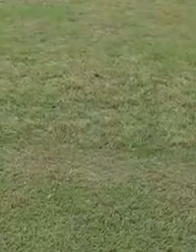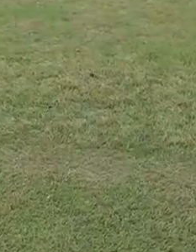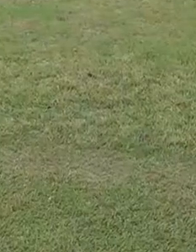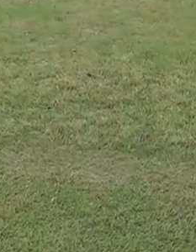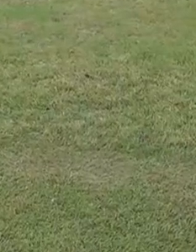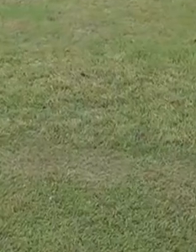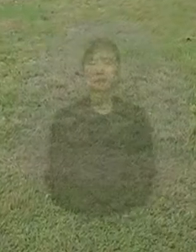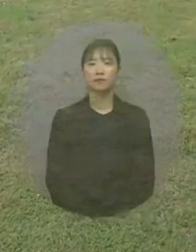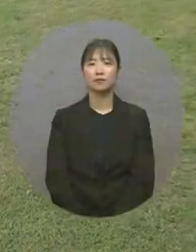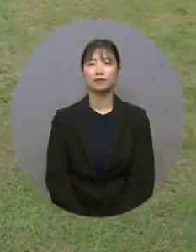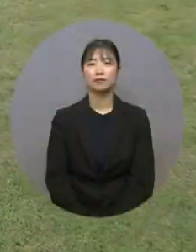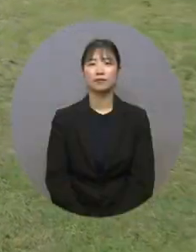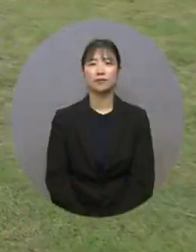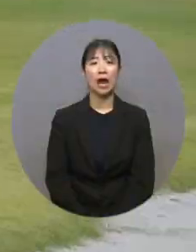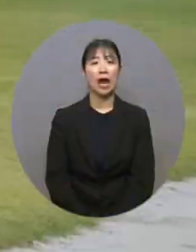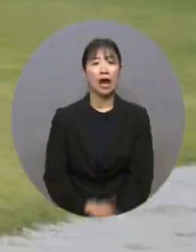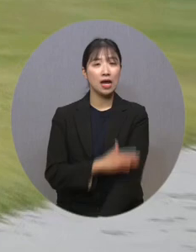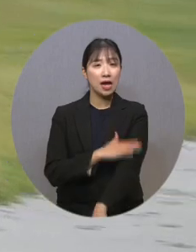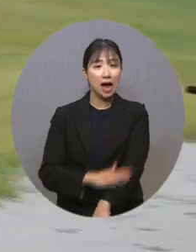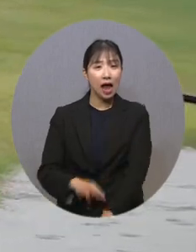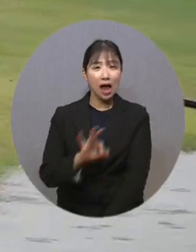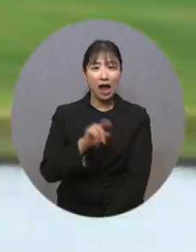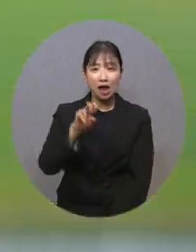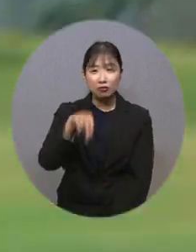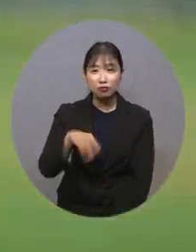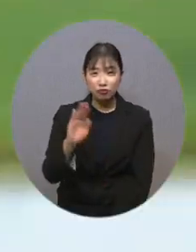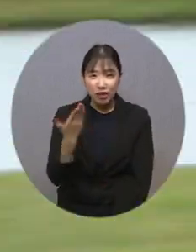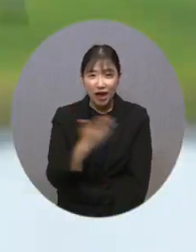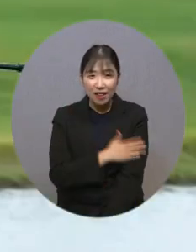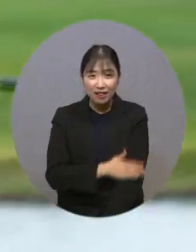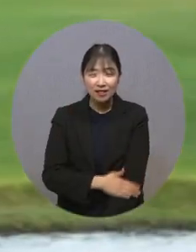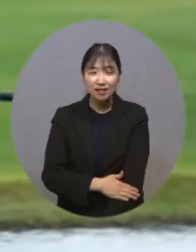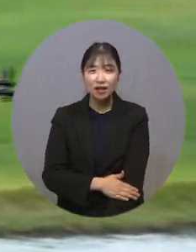아 나이스 오, 아웃 아, 너무 큰가? 아 잘 쳤어 잘 쳤어 와